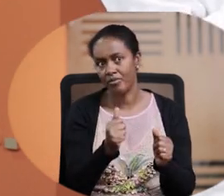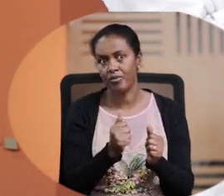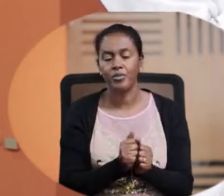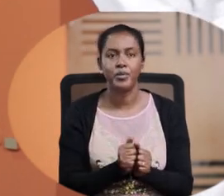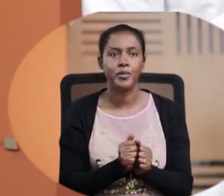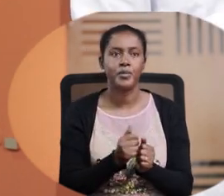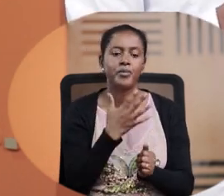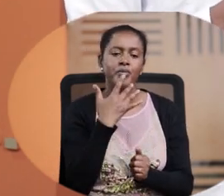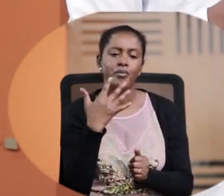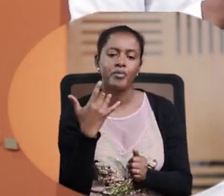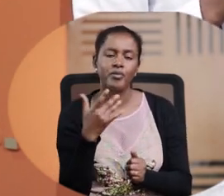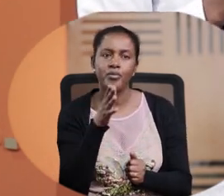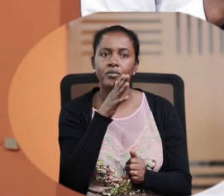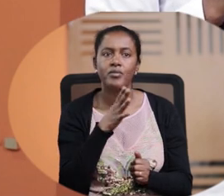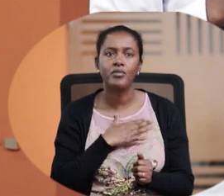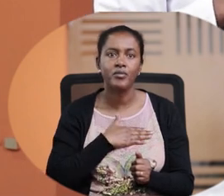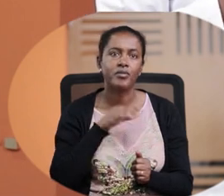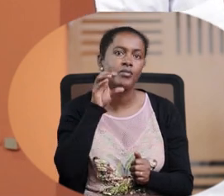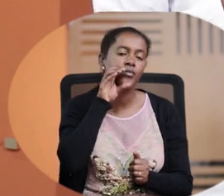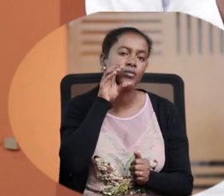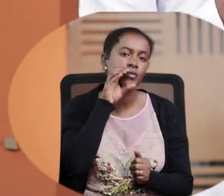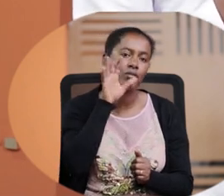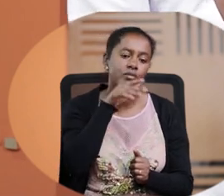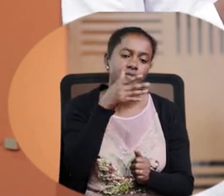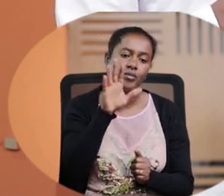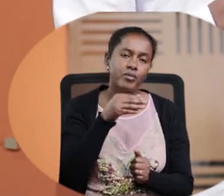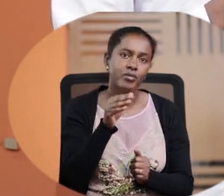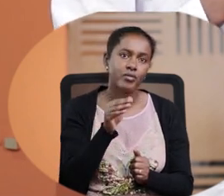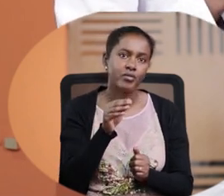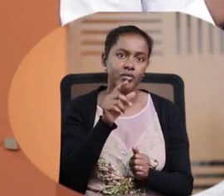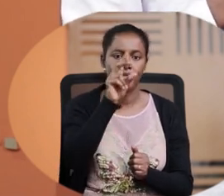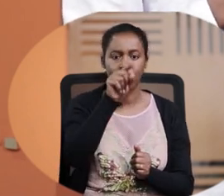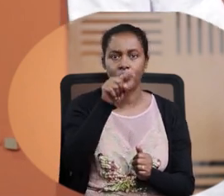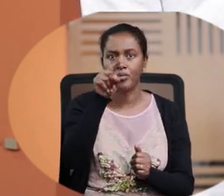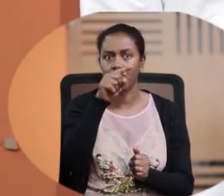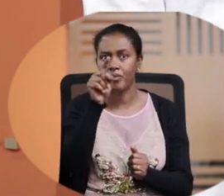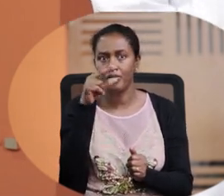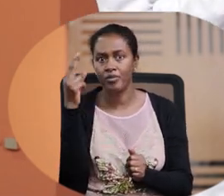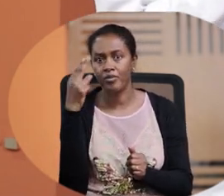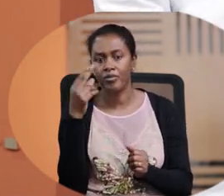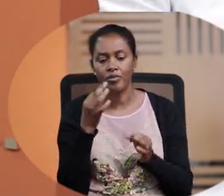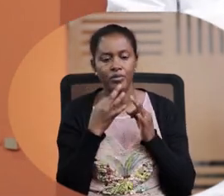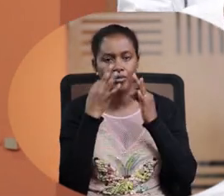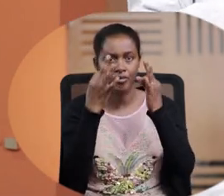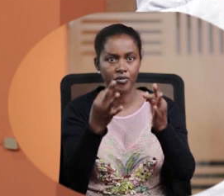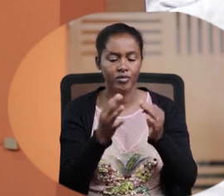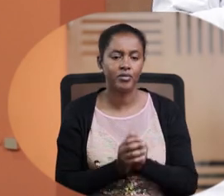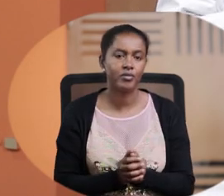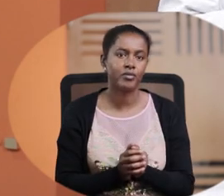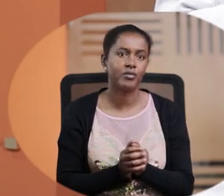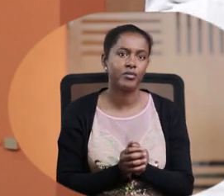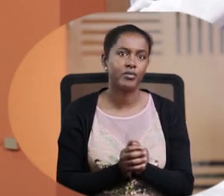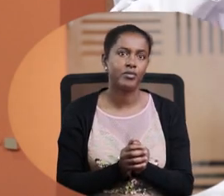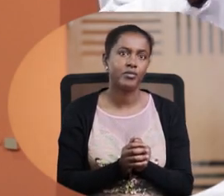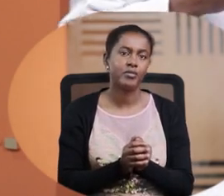hallu adde chaltun mana sani diban kana grafi gengo yokan charti pai gargaramne yero agar sibnu mal gona hanur gengo toko